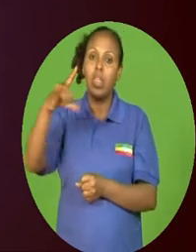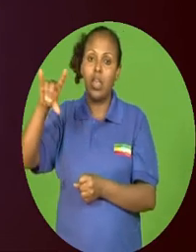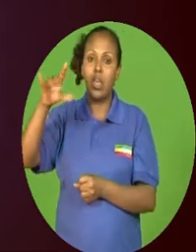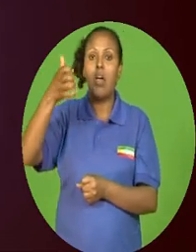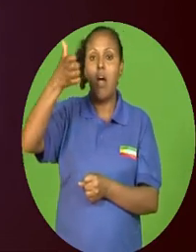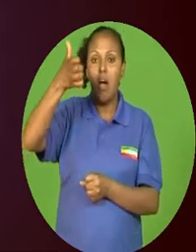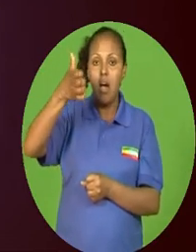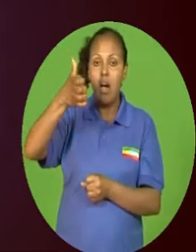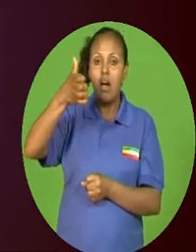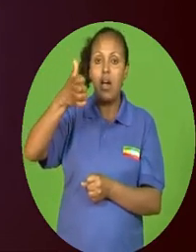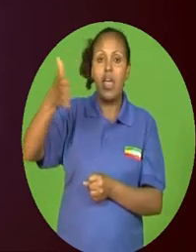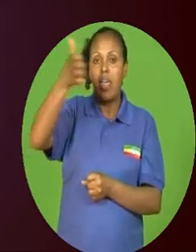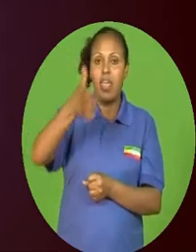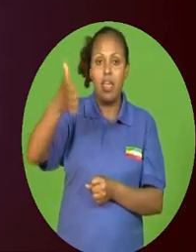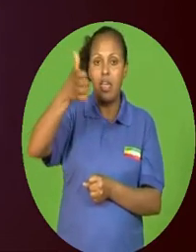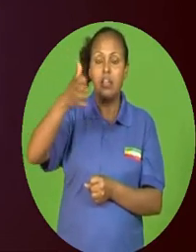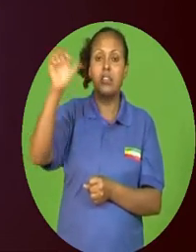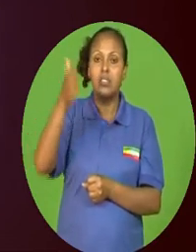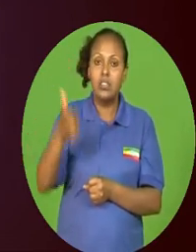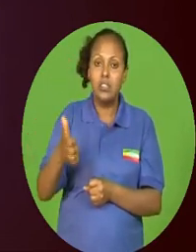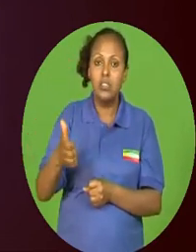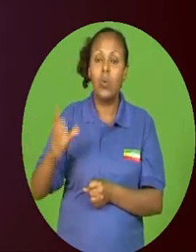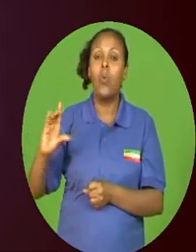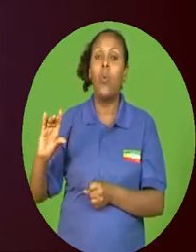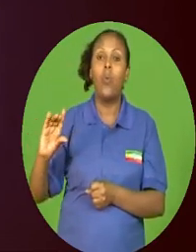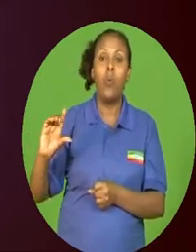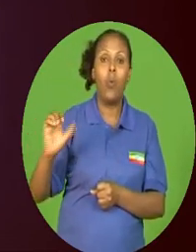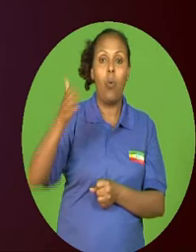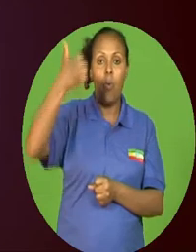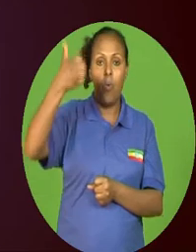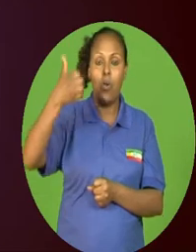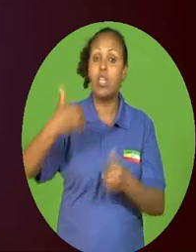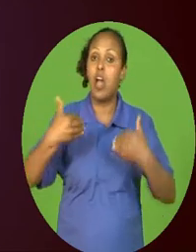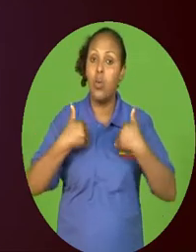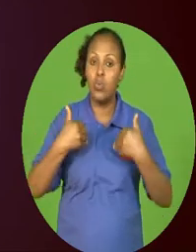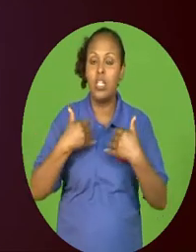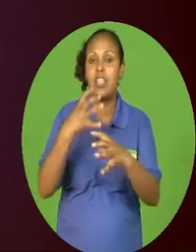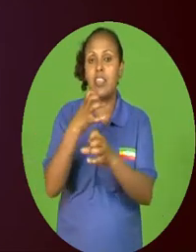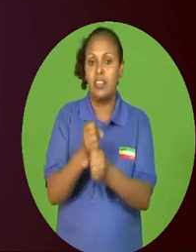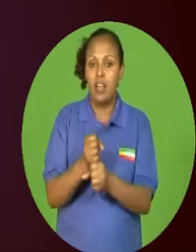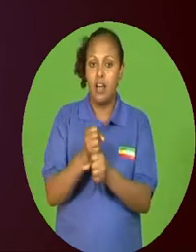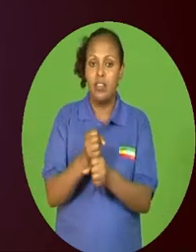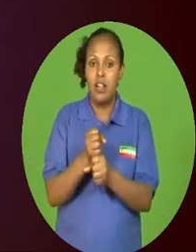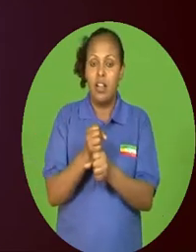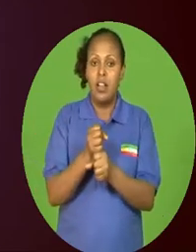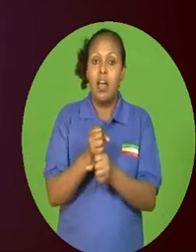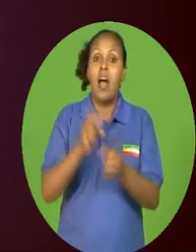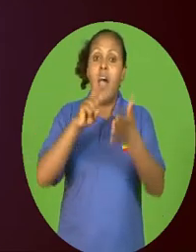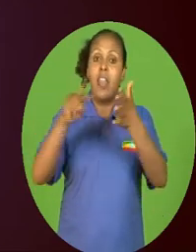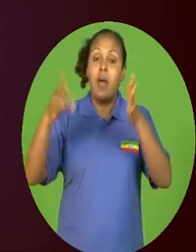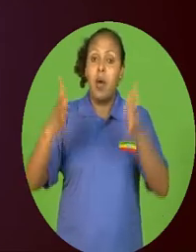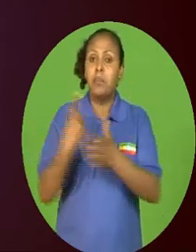ኡ ኢ አ ኤ እ ኦ ያሉትን